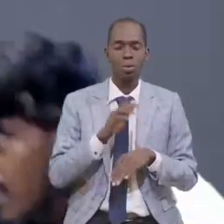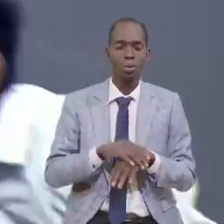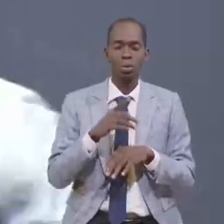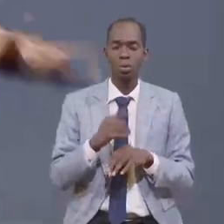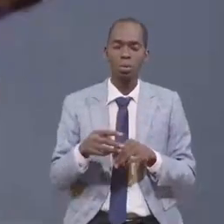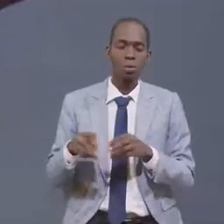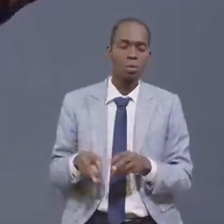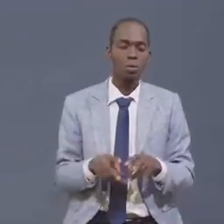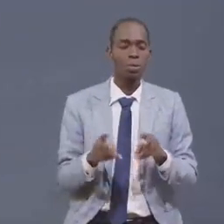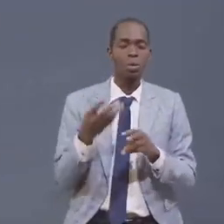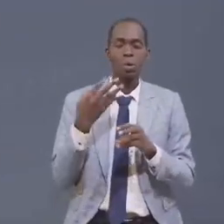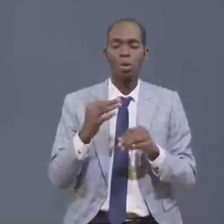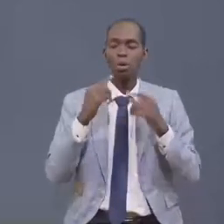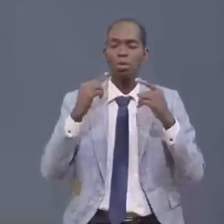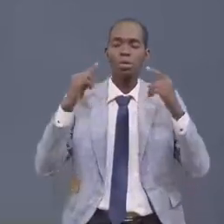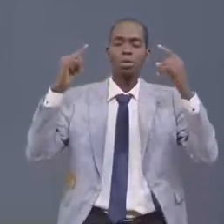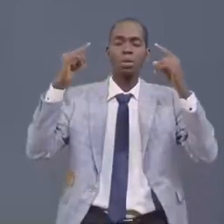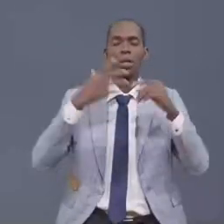Pour nous placer sur le sentier,